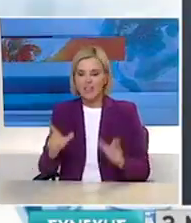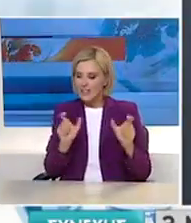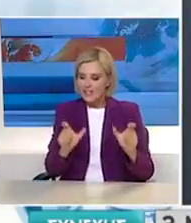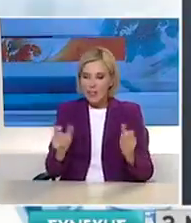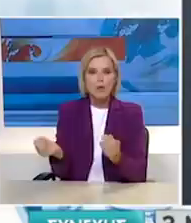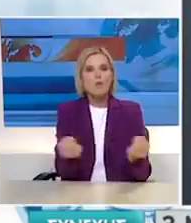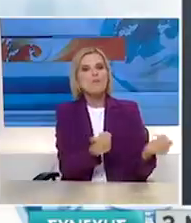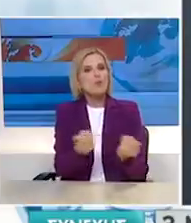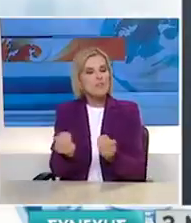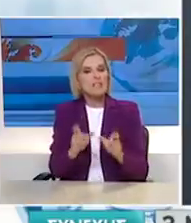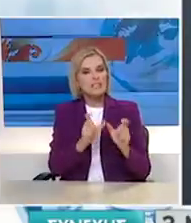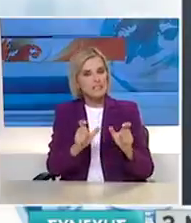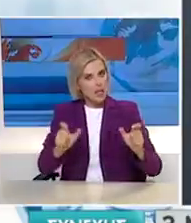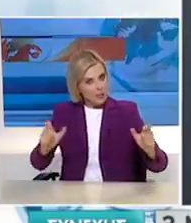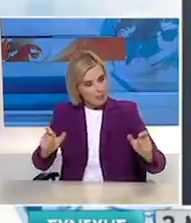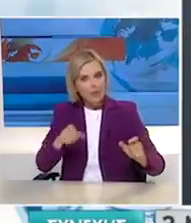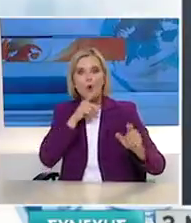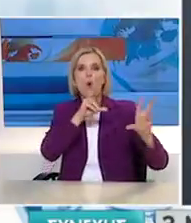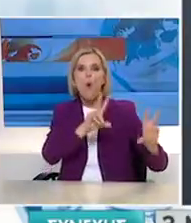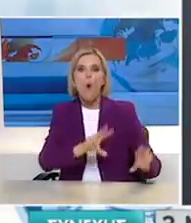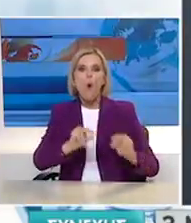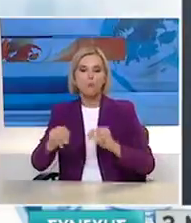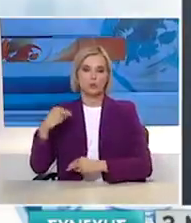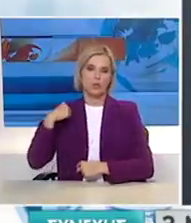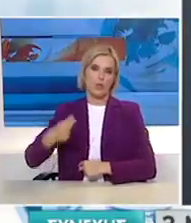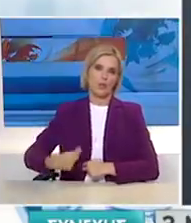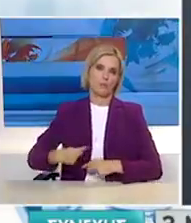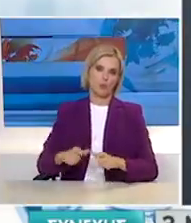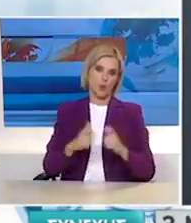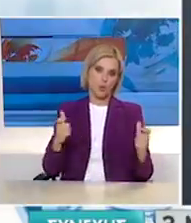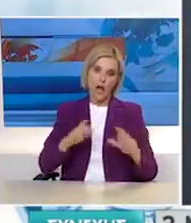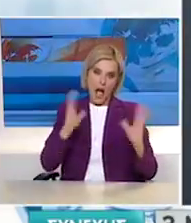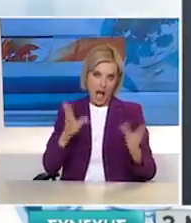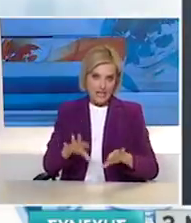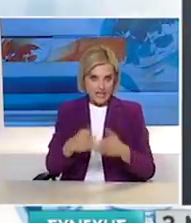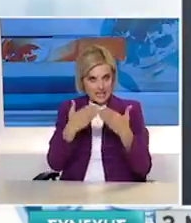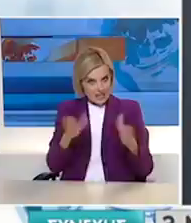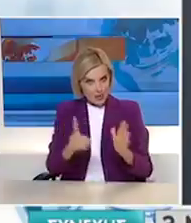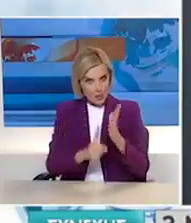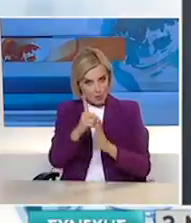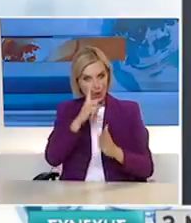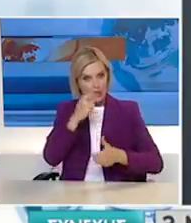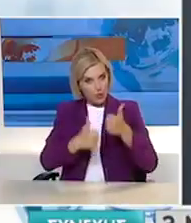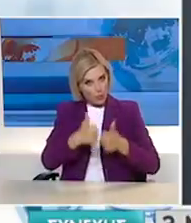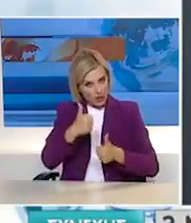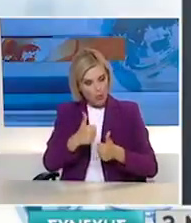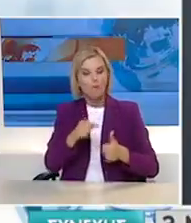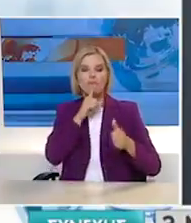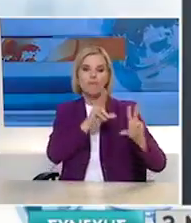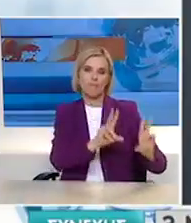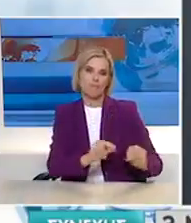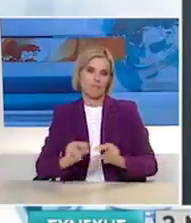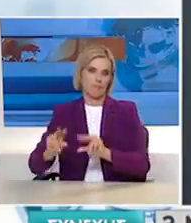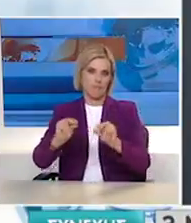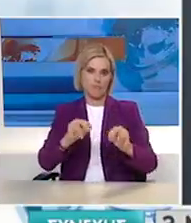βρεφονιπιακή σταθμή θα ακολουθήσουν την εξέλιξη των δημοτικών σχολείων εφόσον αυτά ανοίξουν στις αρχές Ιουνίου. Επί του θέματος αυτού θα υπάρξουν άλλωστε